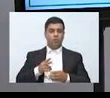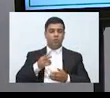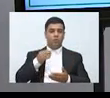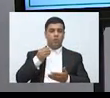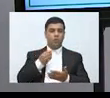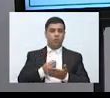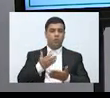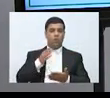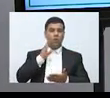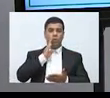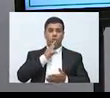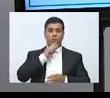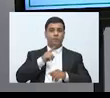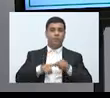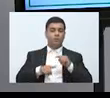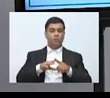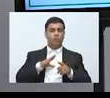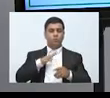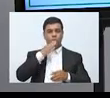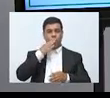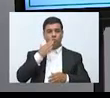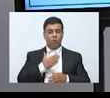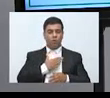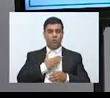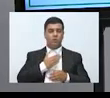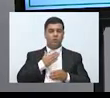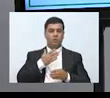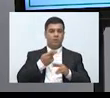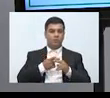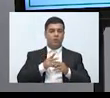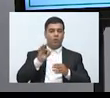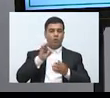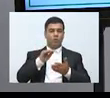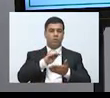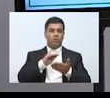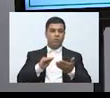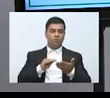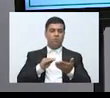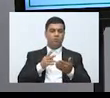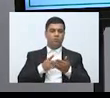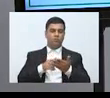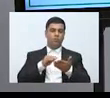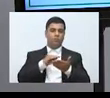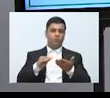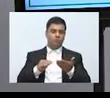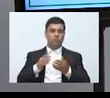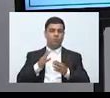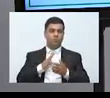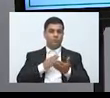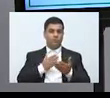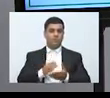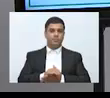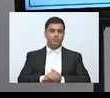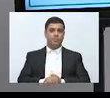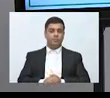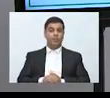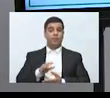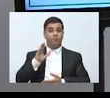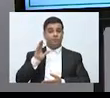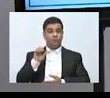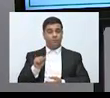vatanimizga bo'lgan muhabbatini, sevgisini samimiy satrlarda talqin eta olgan